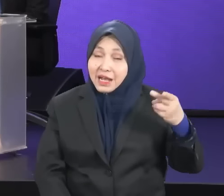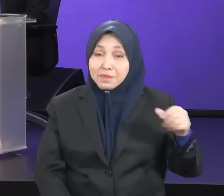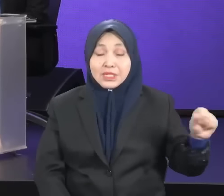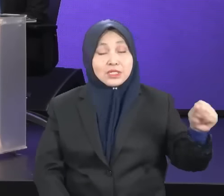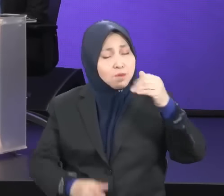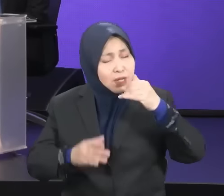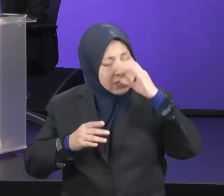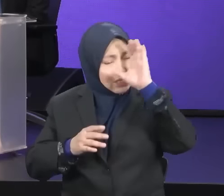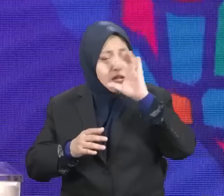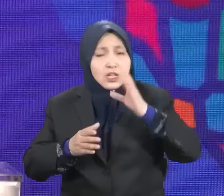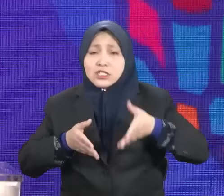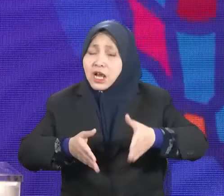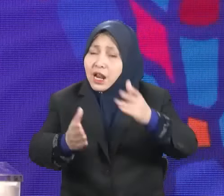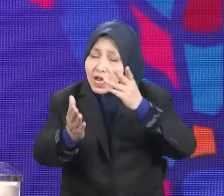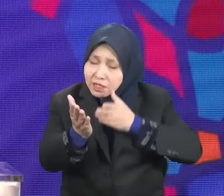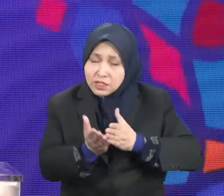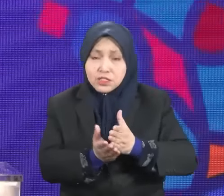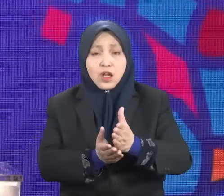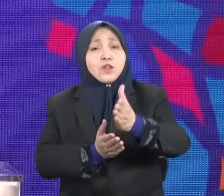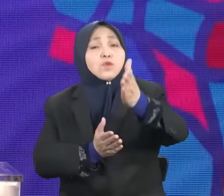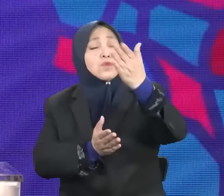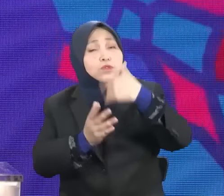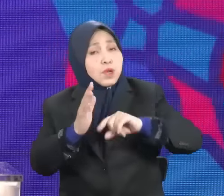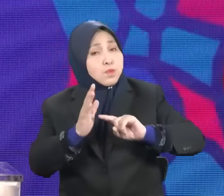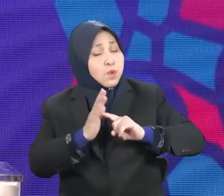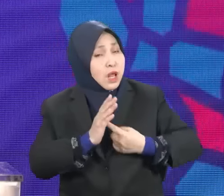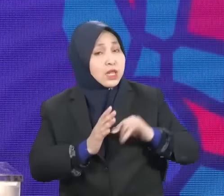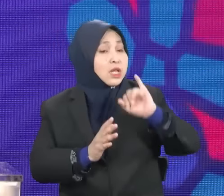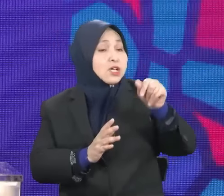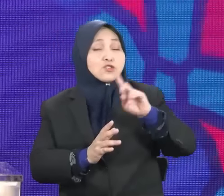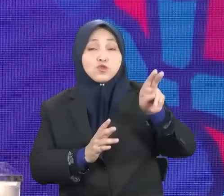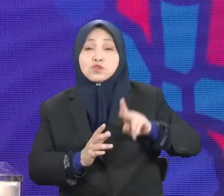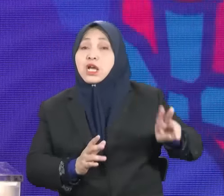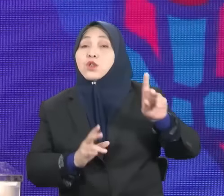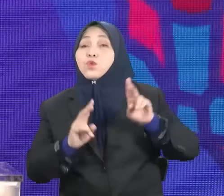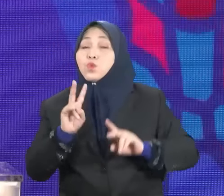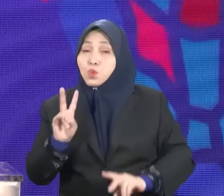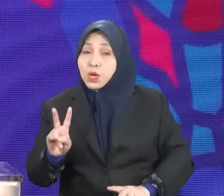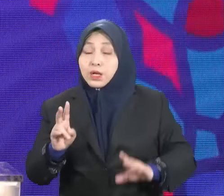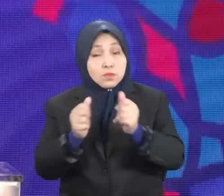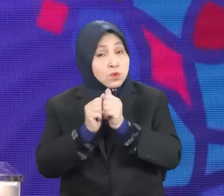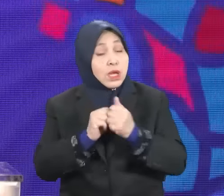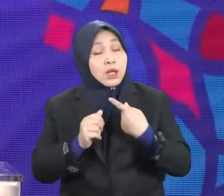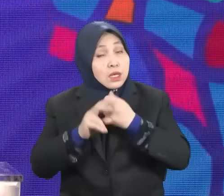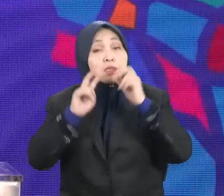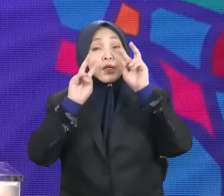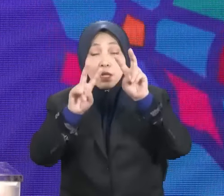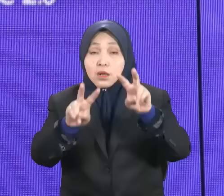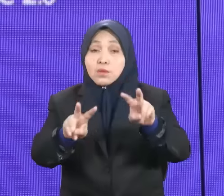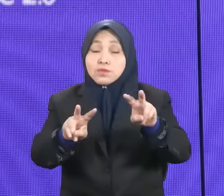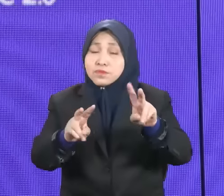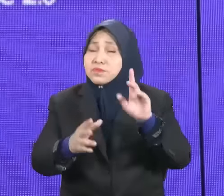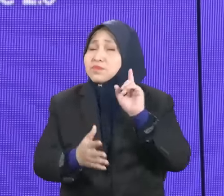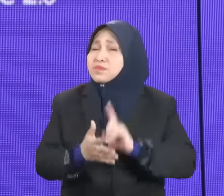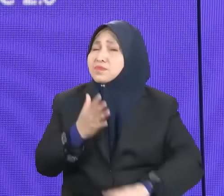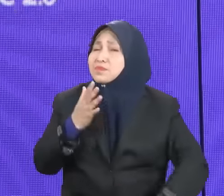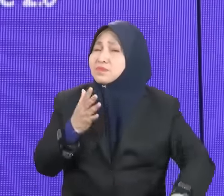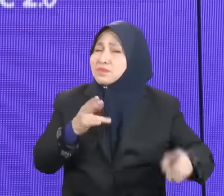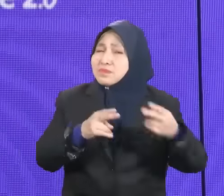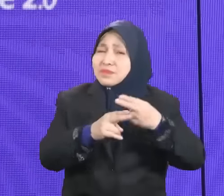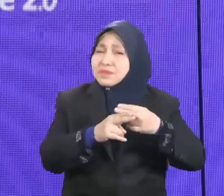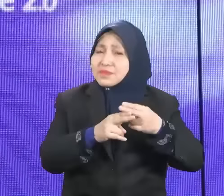itu adalah permulaan dari pada jus yang ke-2 Mari sama-sama kita lihat kepada Apakah sinopsis